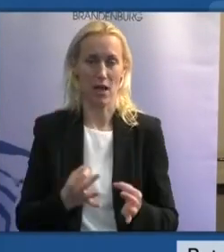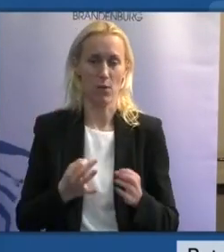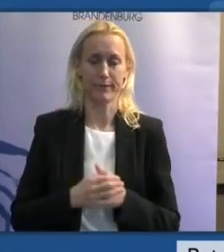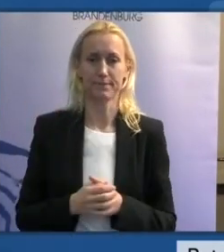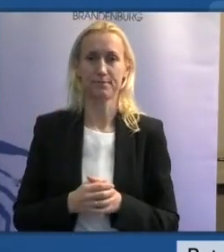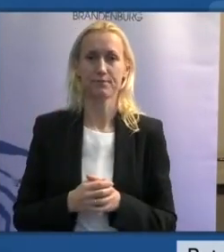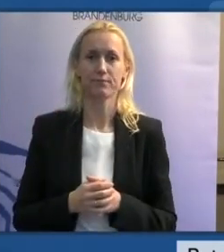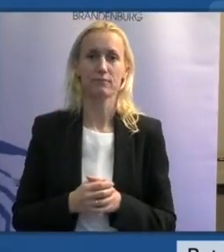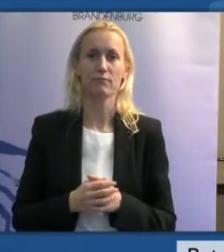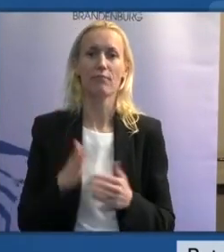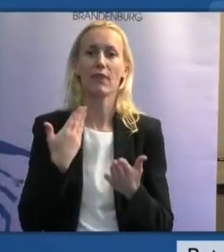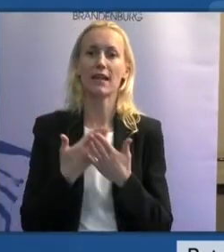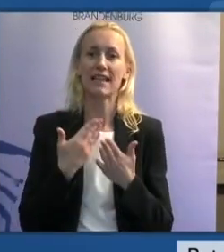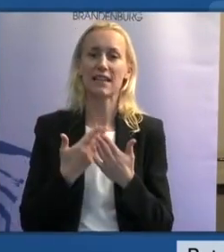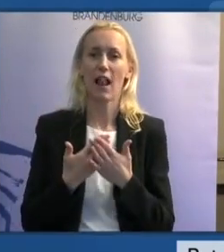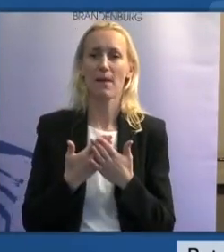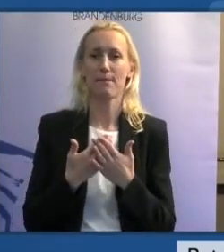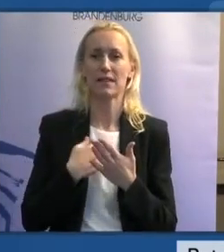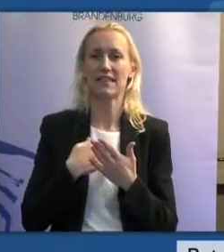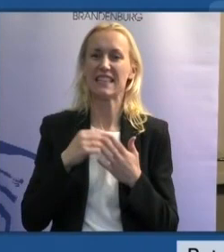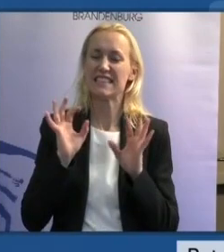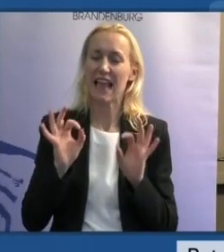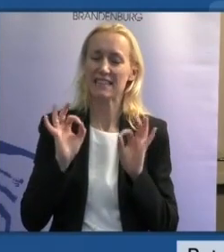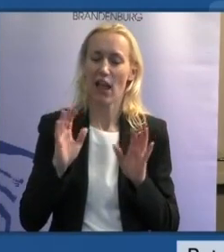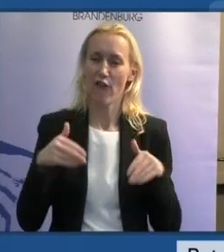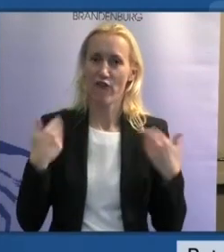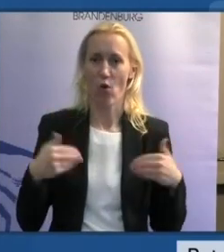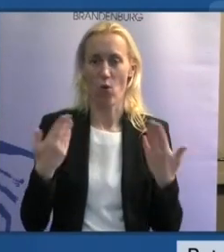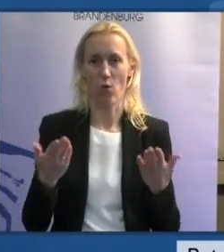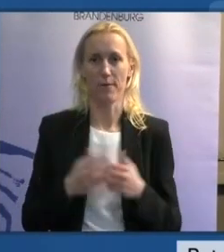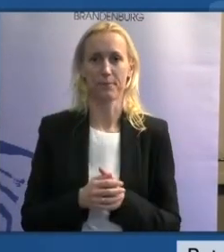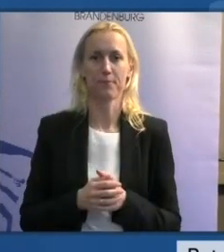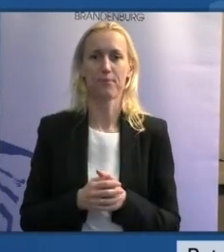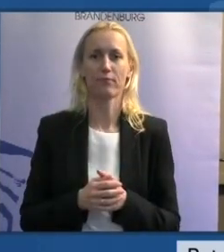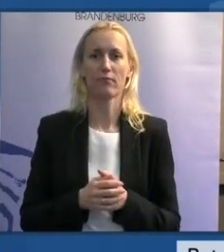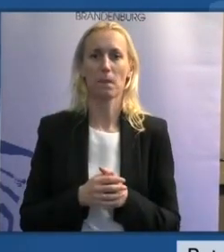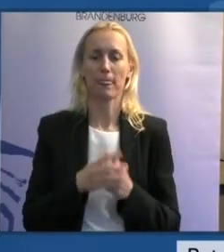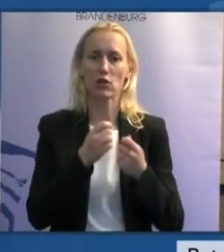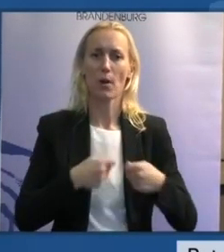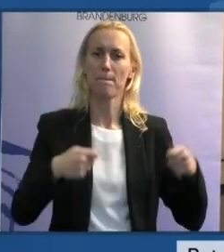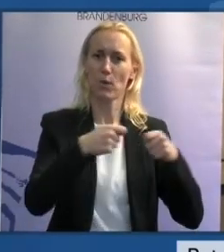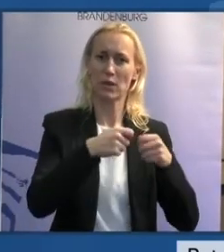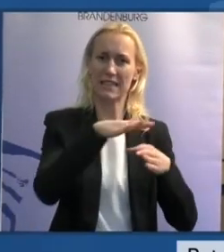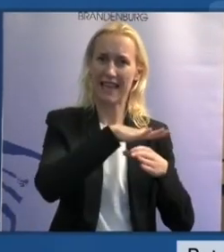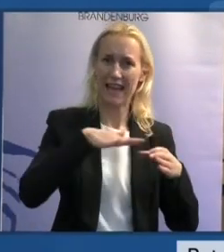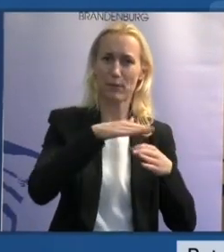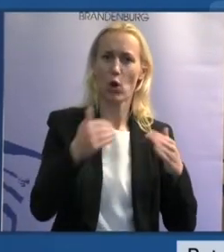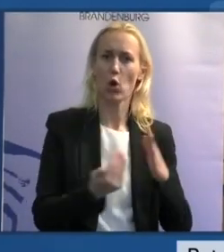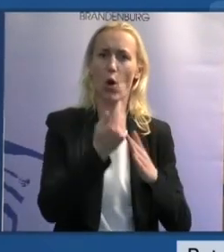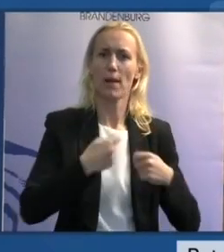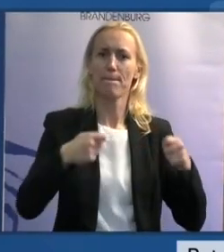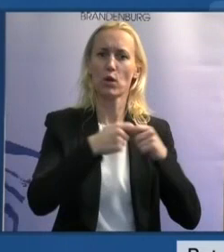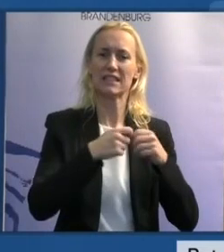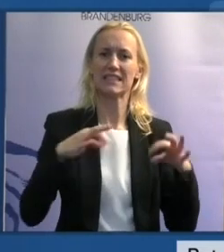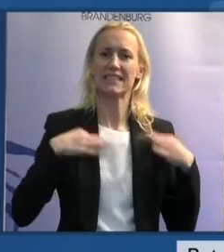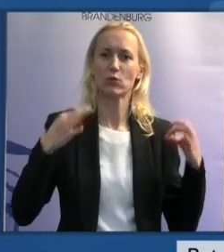Und deswegen bin ich da sehr, sehr froh. Das ist die eine Seite, die Bundesebene mit dem neuen Bundesgesundheitsminister,